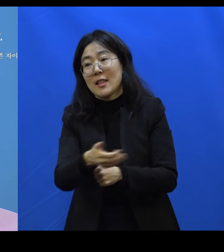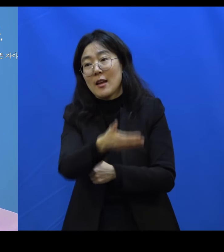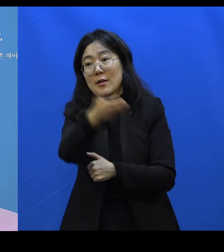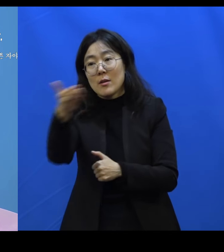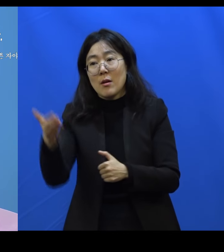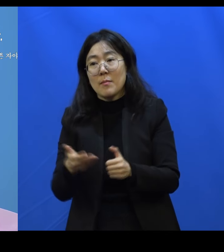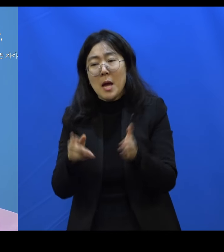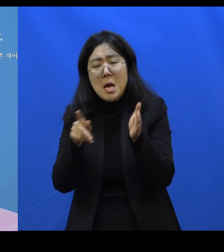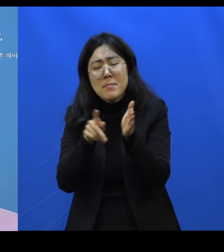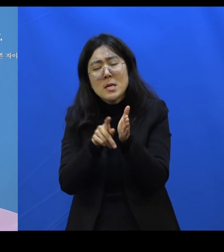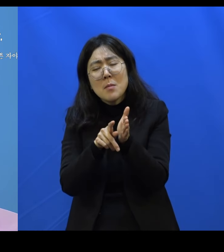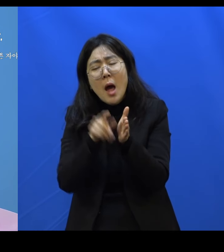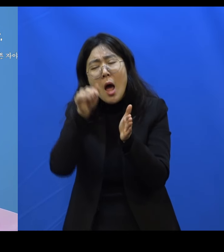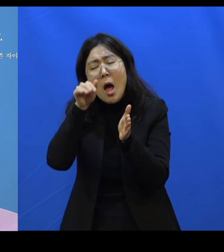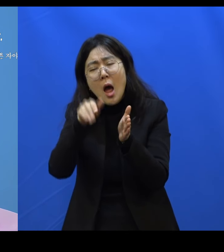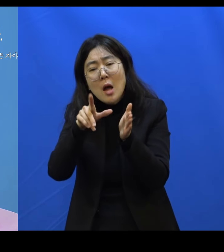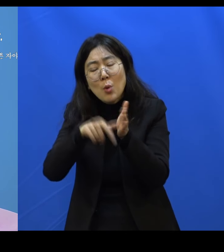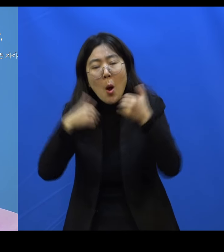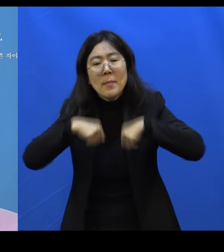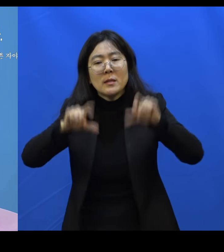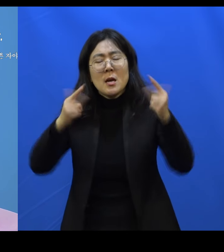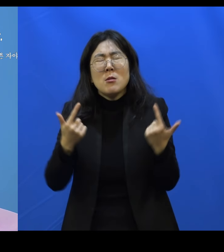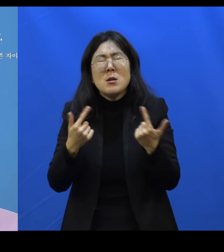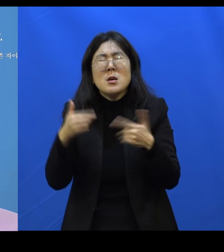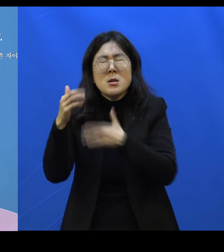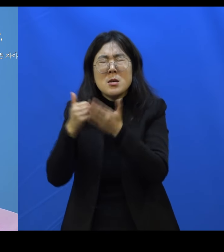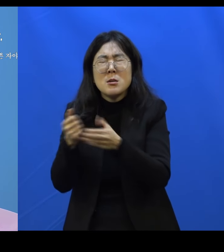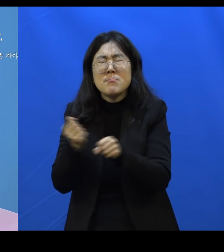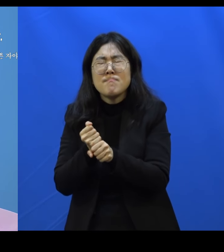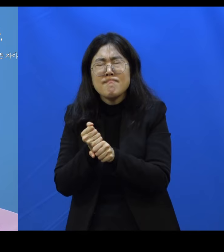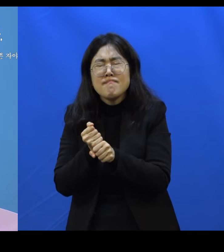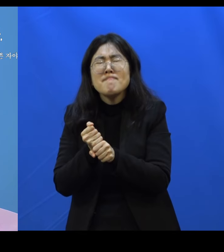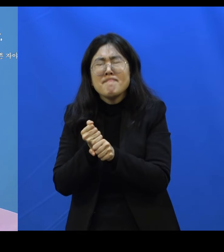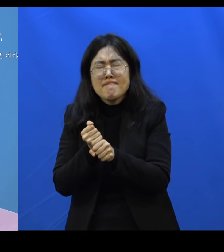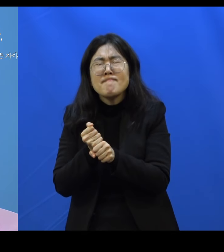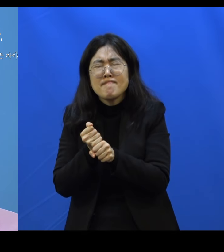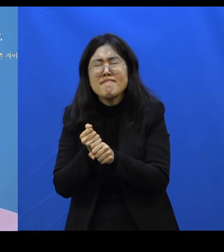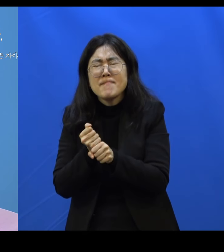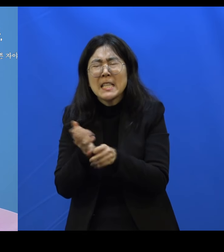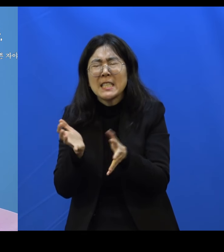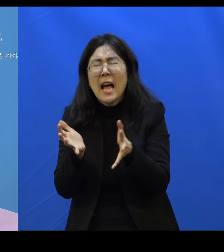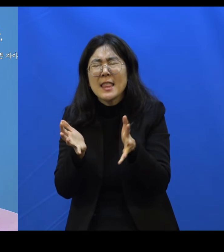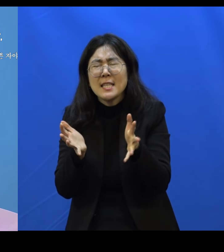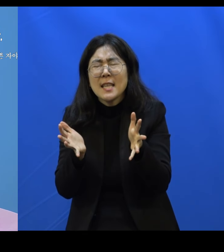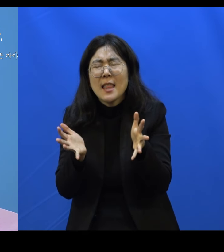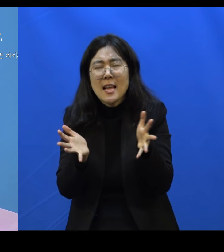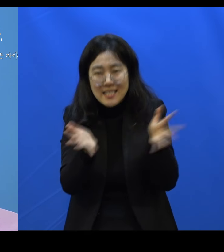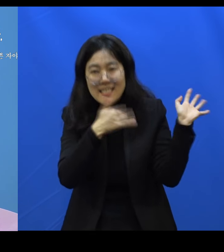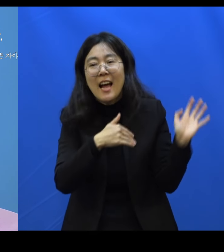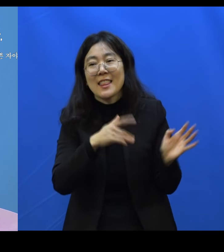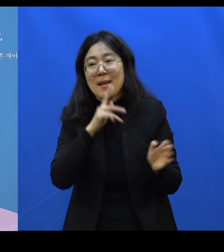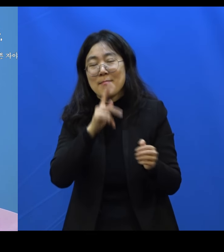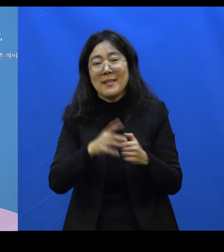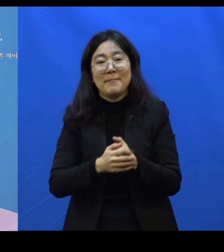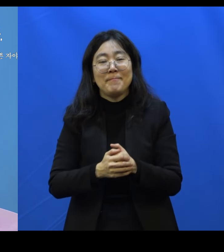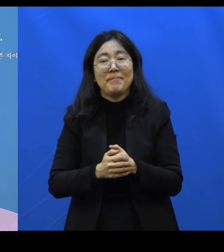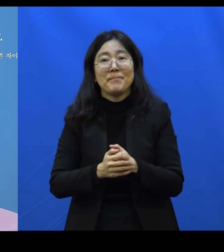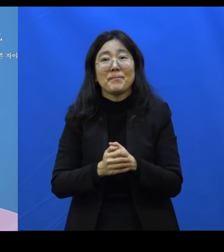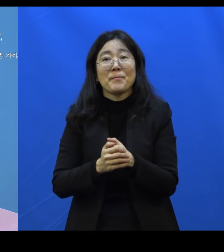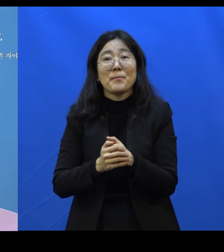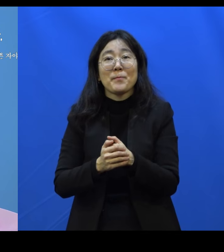이 결실은 우리가 맺는 게 아니라고 하나님의 신실하심 속에 맺어진다는 거예요. 이제